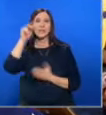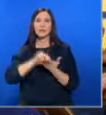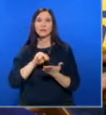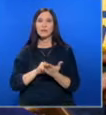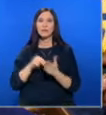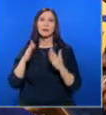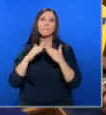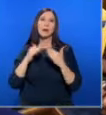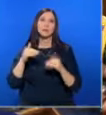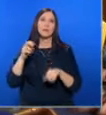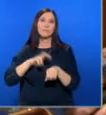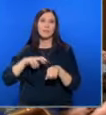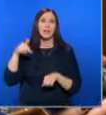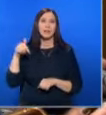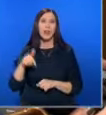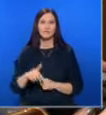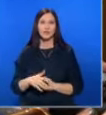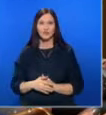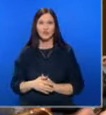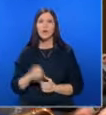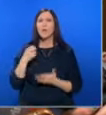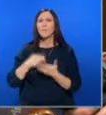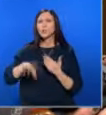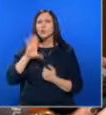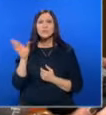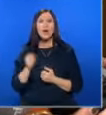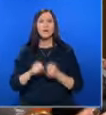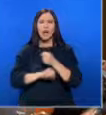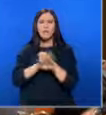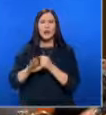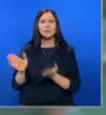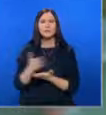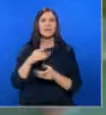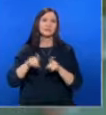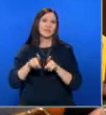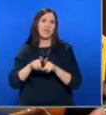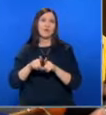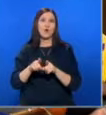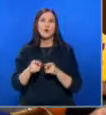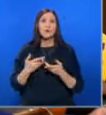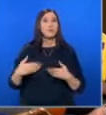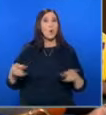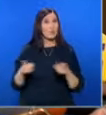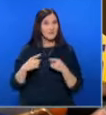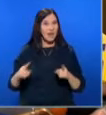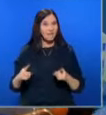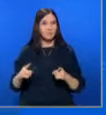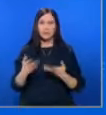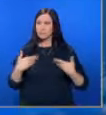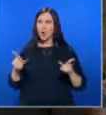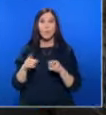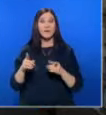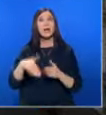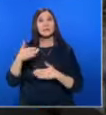Сметната палата Димитър Главчев? Просто цялата кампания ще мине, само ние управляваме. Ние управляваме след като сме спечелили